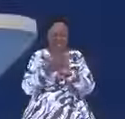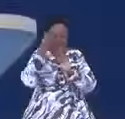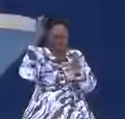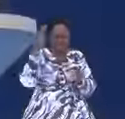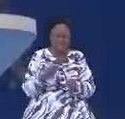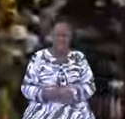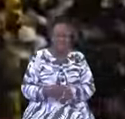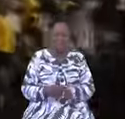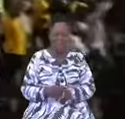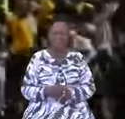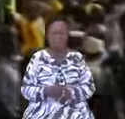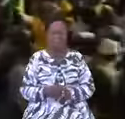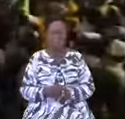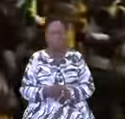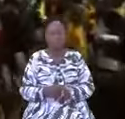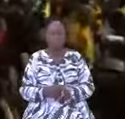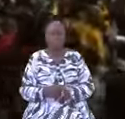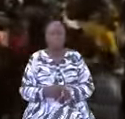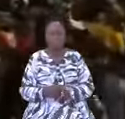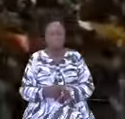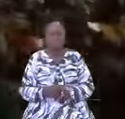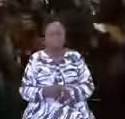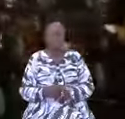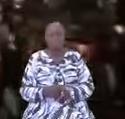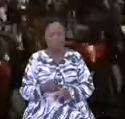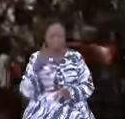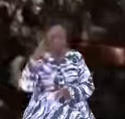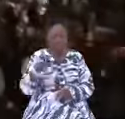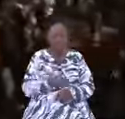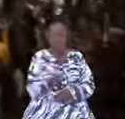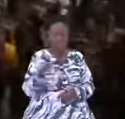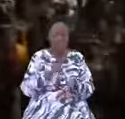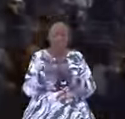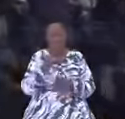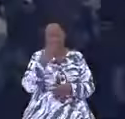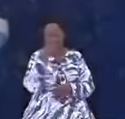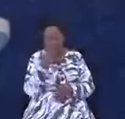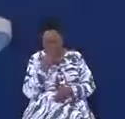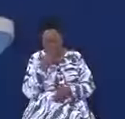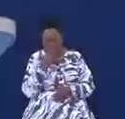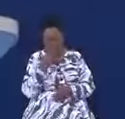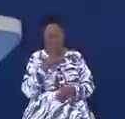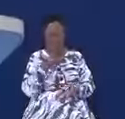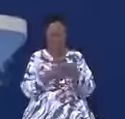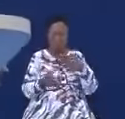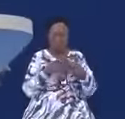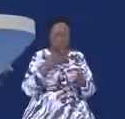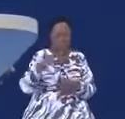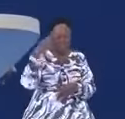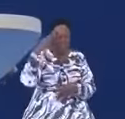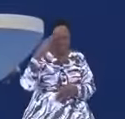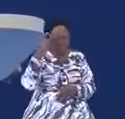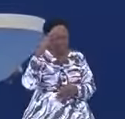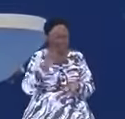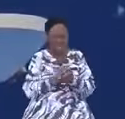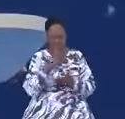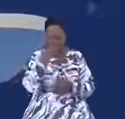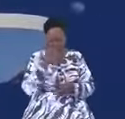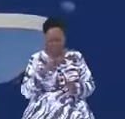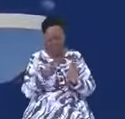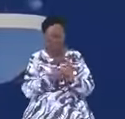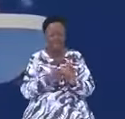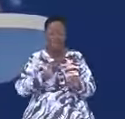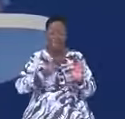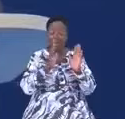ceux qui sont aveugles quelle que soit la raison de l'aveuglément de la cécité je puisse ailleurs